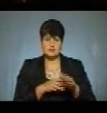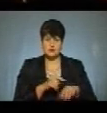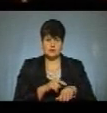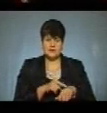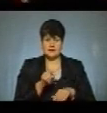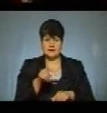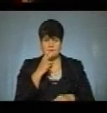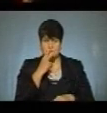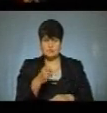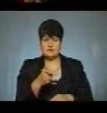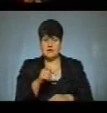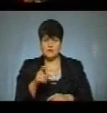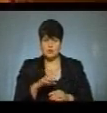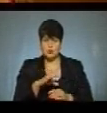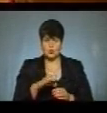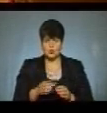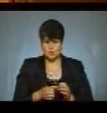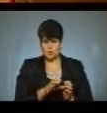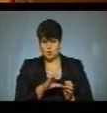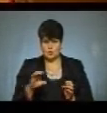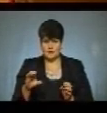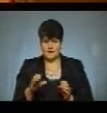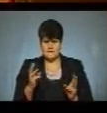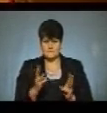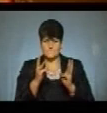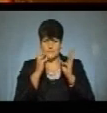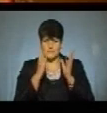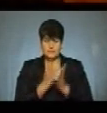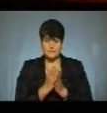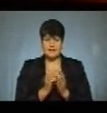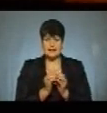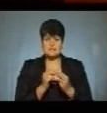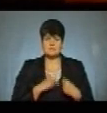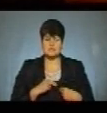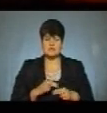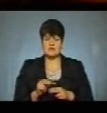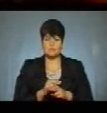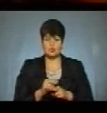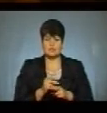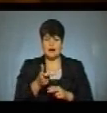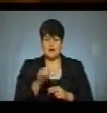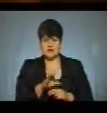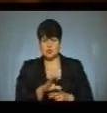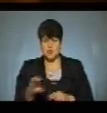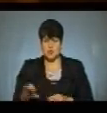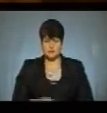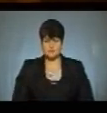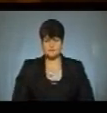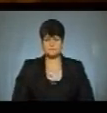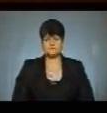На них видно, як з газової труби горить вогонь. 10 працівників «Тернопільміськгазу» ремонтують газопровід.